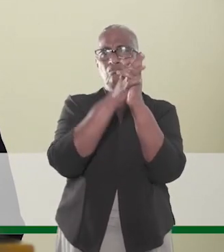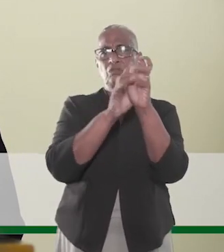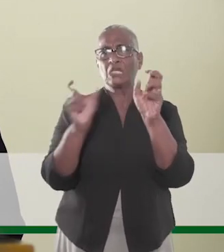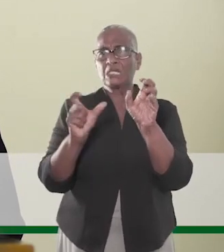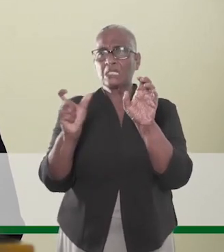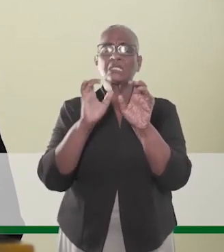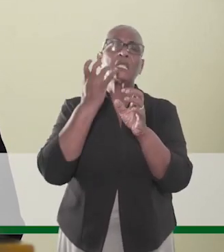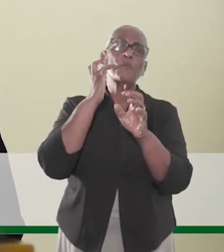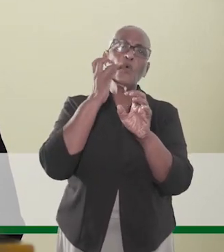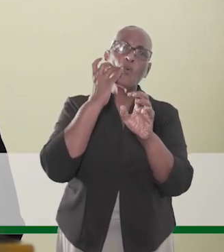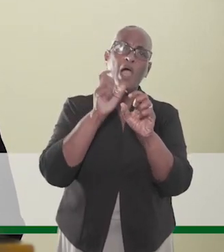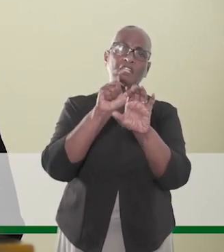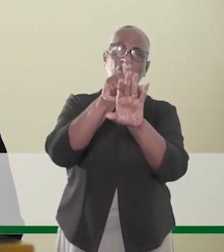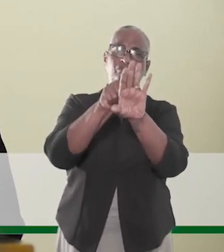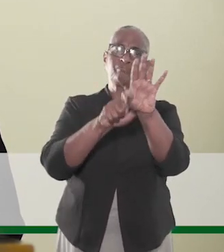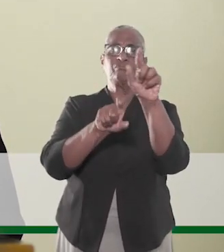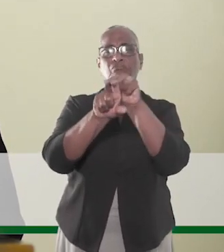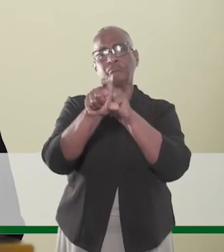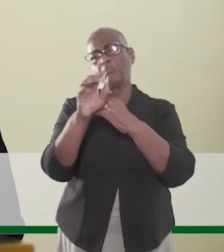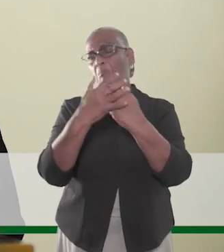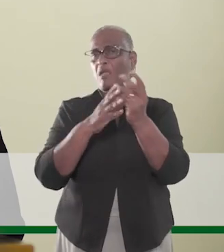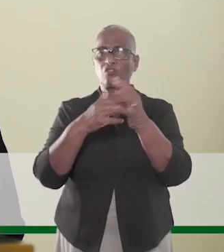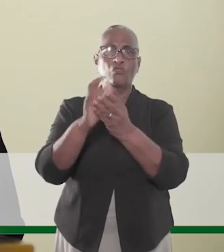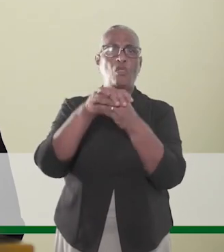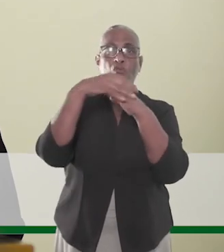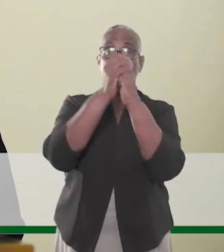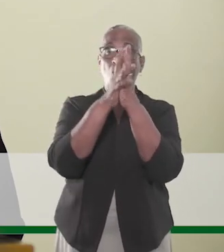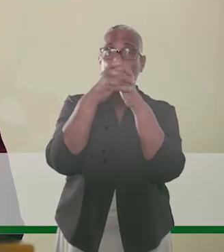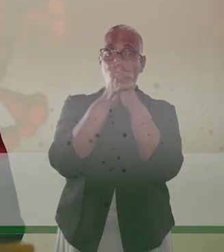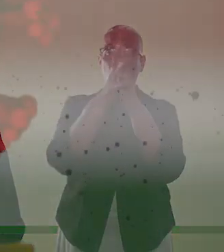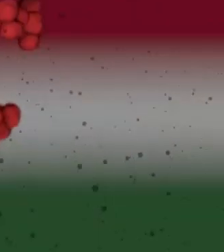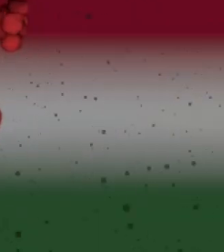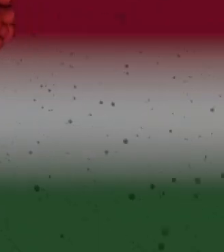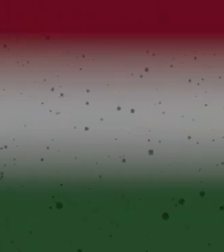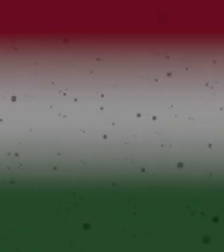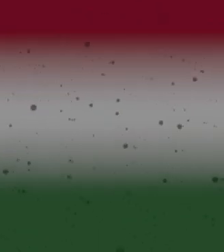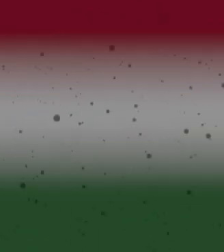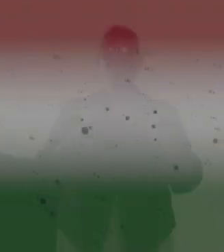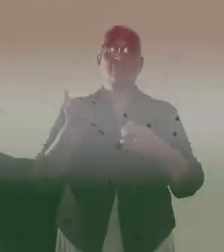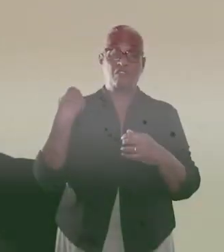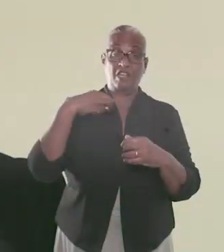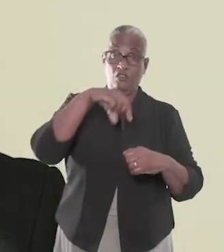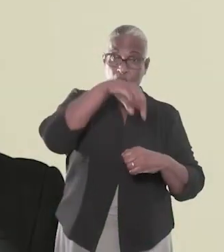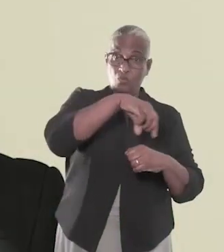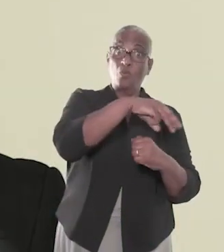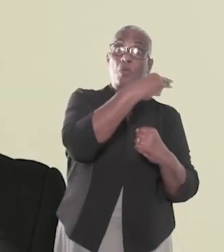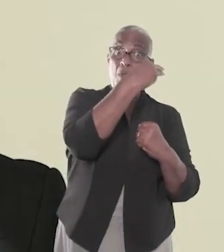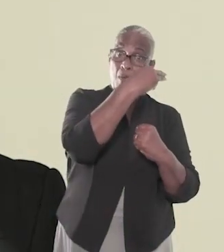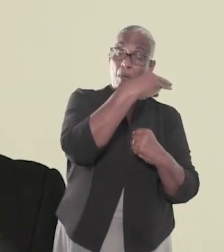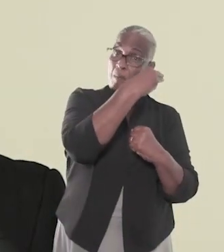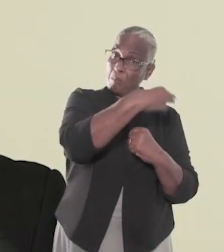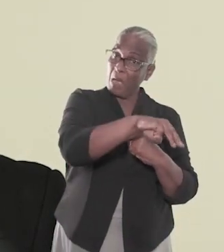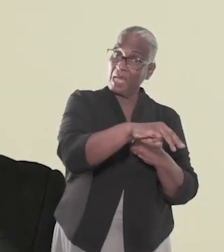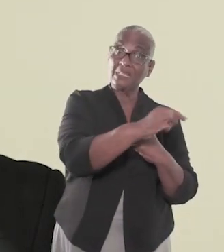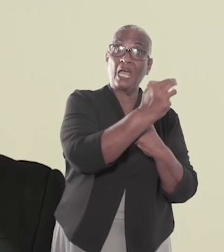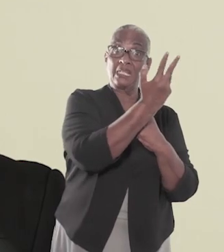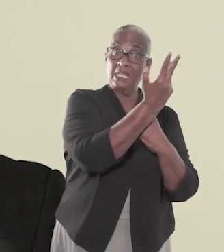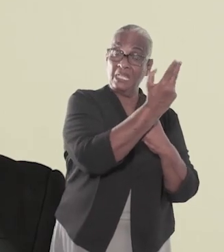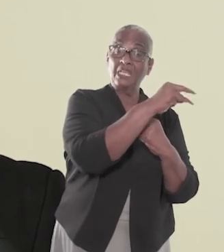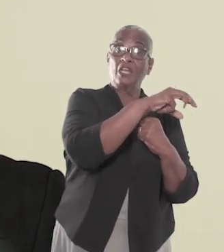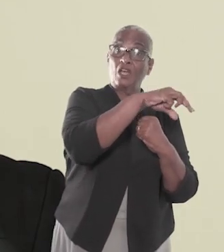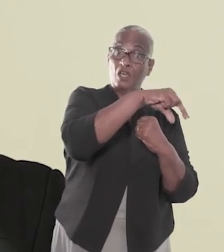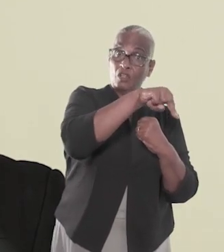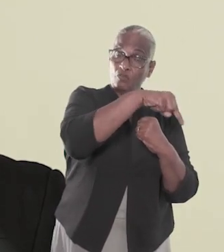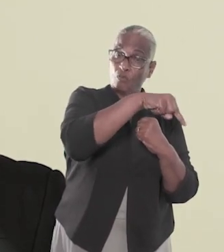uw handen met zeep en water of gebruik een hand sanitizer. Vanaf maandag 9 november tot en met